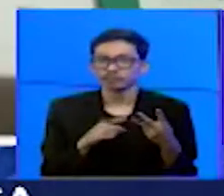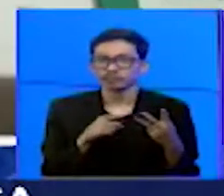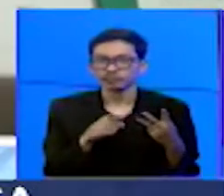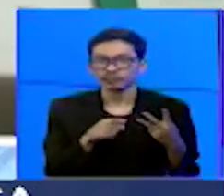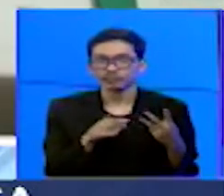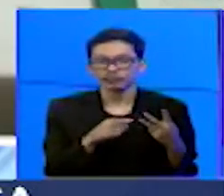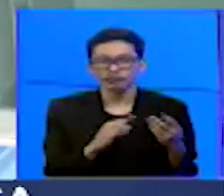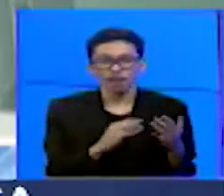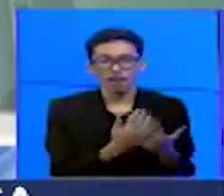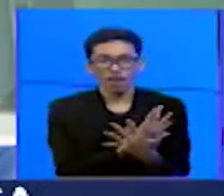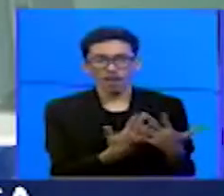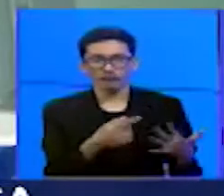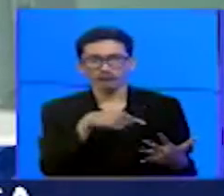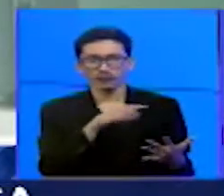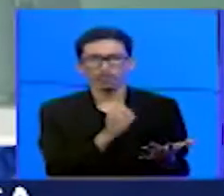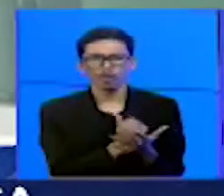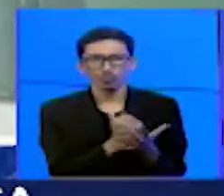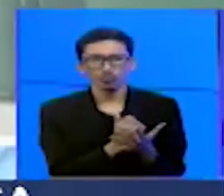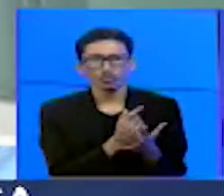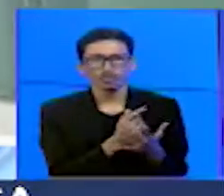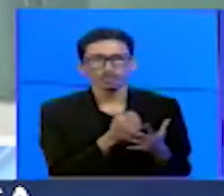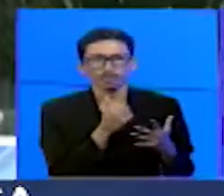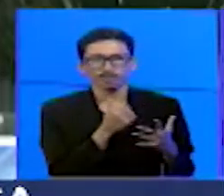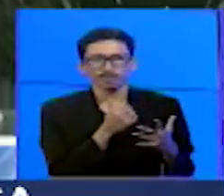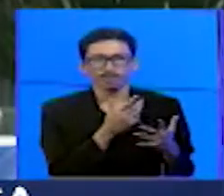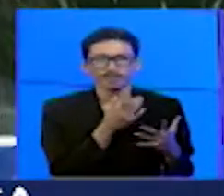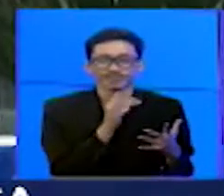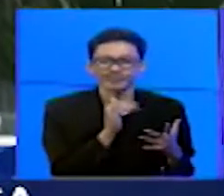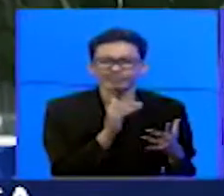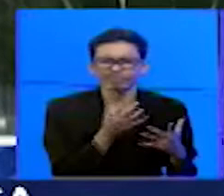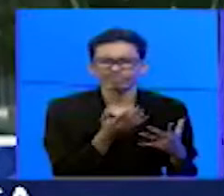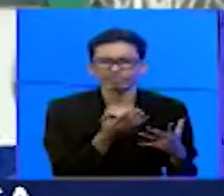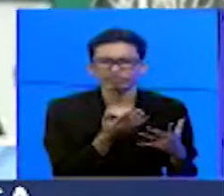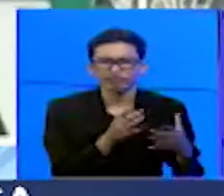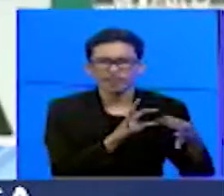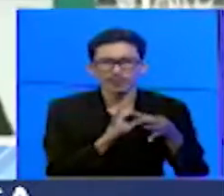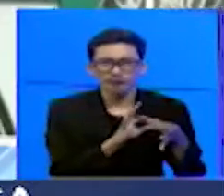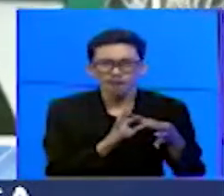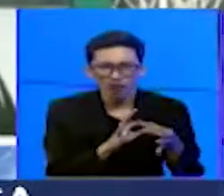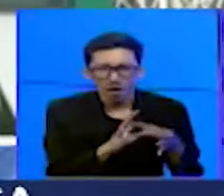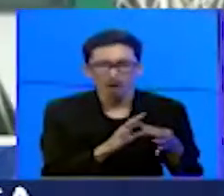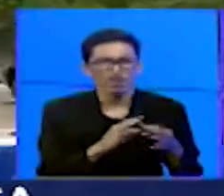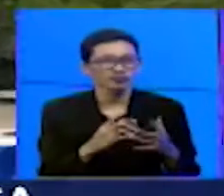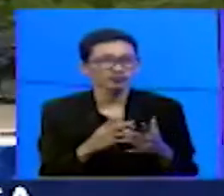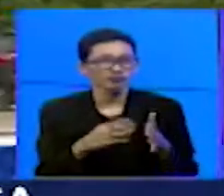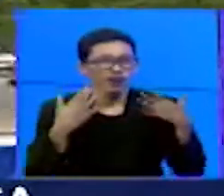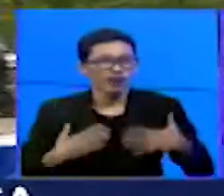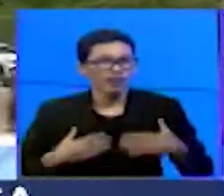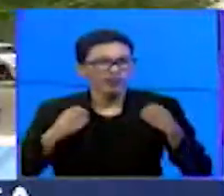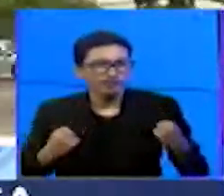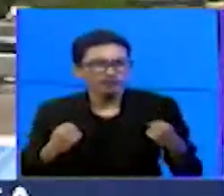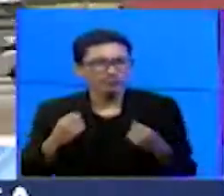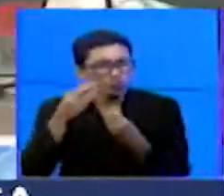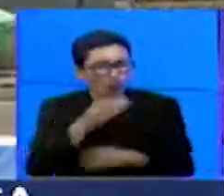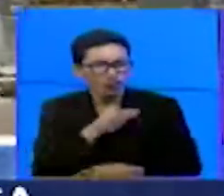lini kemasyarakatan sampai tingkat yang paling terkecil. Kalau perlu memang kita jemput bola ya, karena misalnya kita bicara